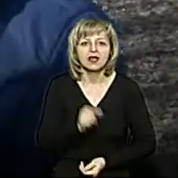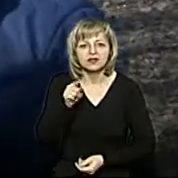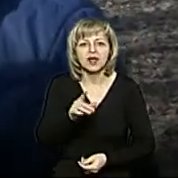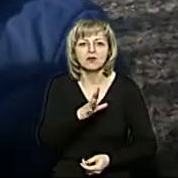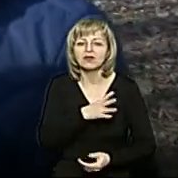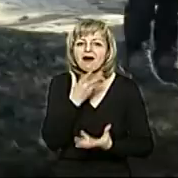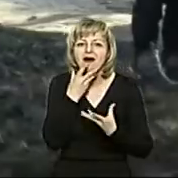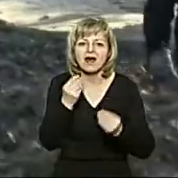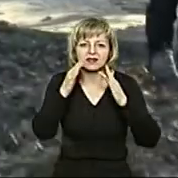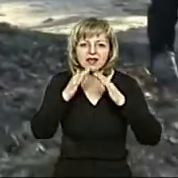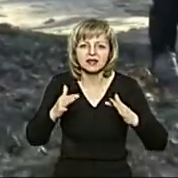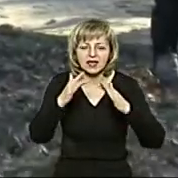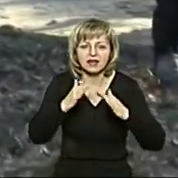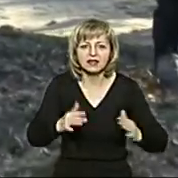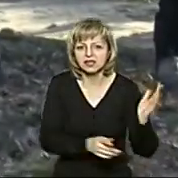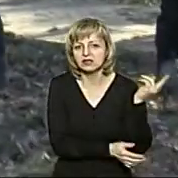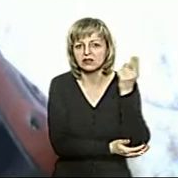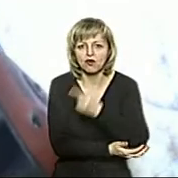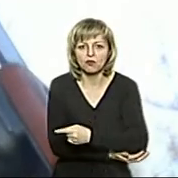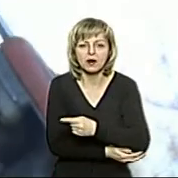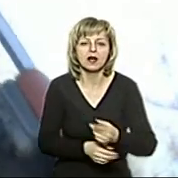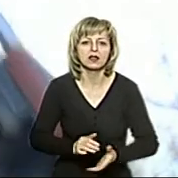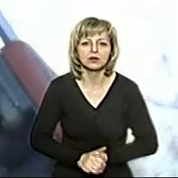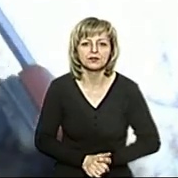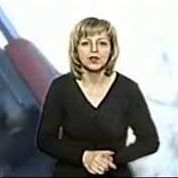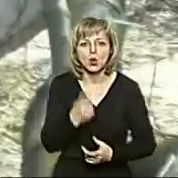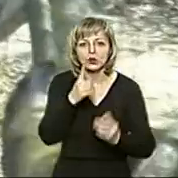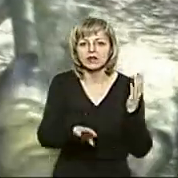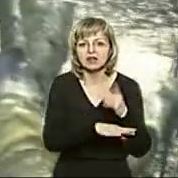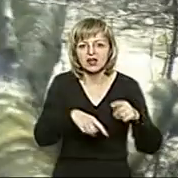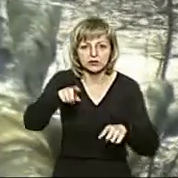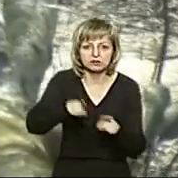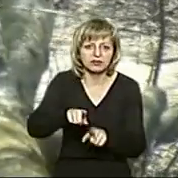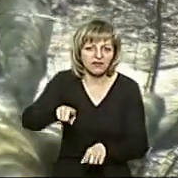ялинка така гарна впала. О, там ще є одне дерево, такого воно висить.